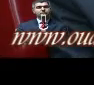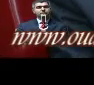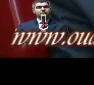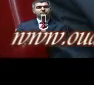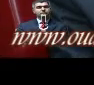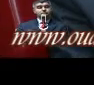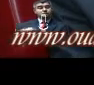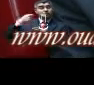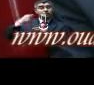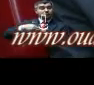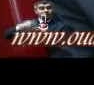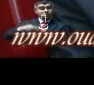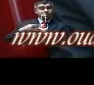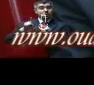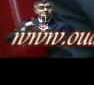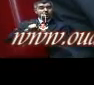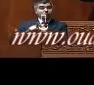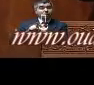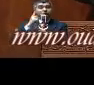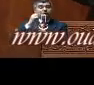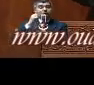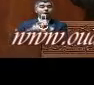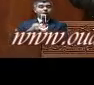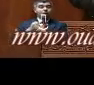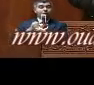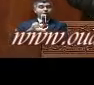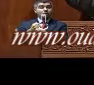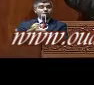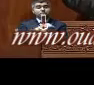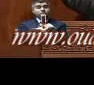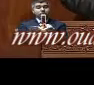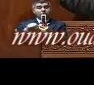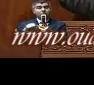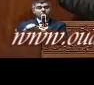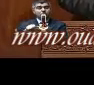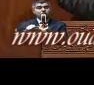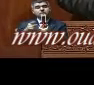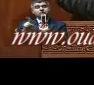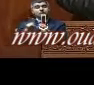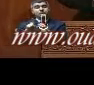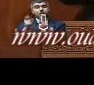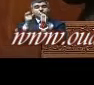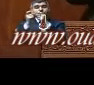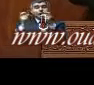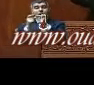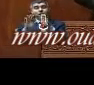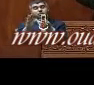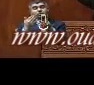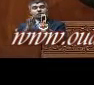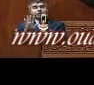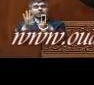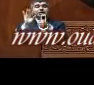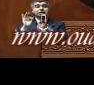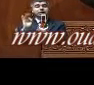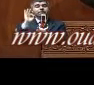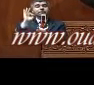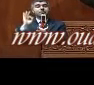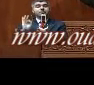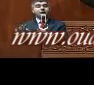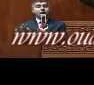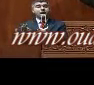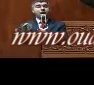بحصة المشغلين من التكلفات الاجتماعية لمدة سنة في حالة التشغيل النهائي، وفي المقابل يتعين على المقاولة إدماج ما لا يقل عن 60%